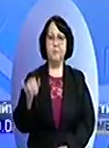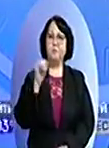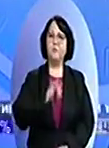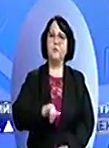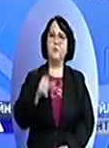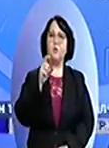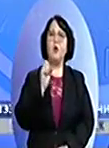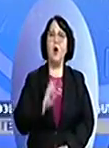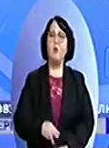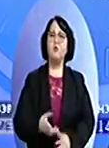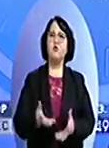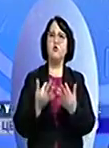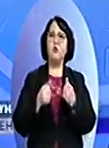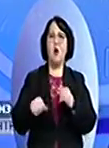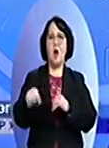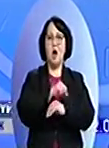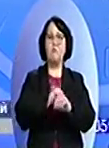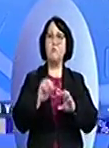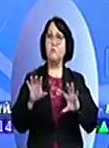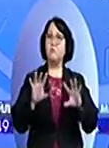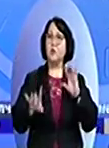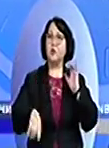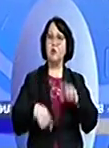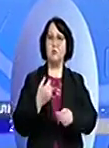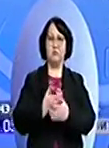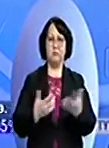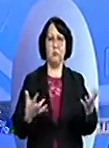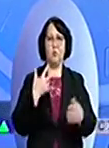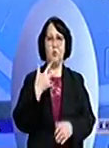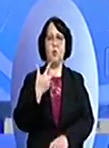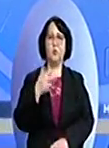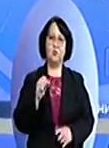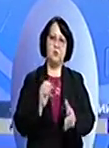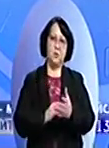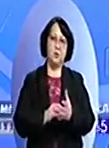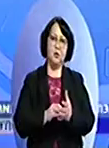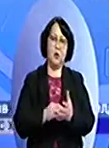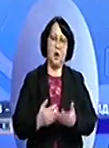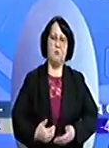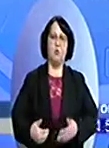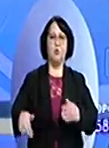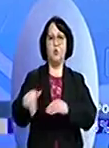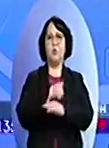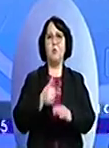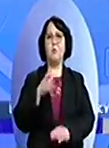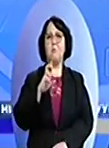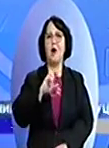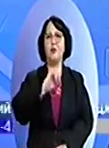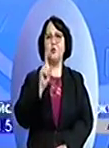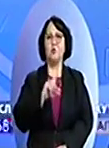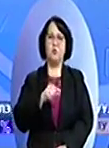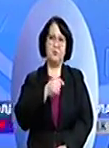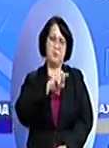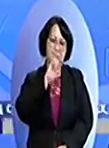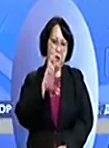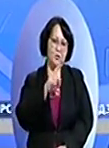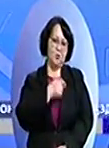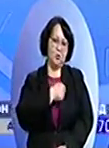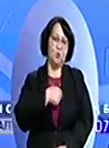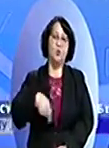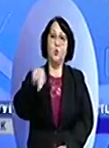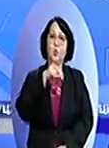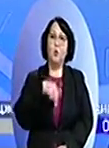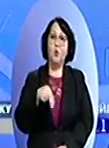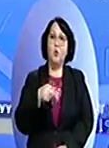Дэндэ хүн амын тоогоор аймагудаас жихэд дахин их 330 мянган гаруй хүн амтай дүүрэг бол Баянзүрх дүүрэг юм. Энэ ч утгаараа тус дүүрэгт олон аж ахуйн нэгжүүлэл ажиллагаа